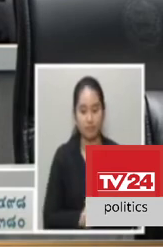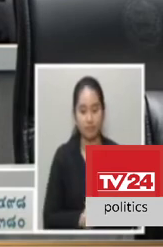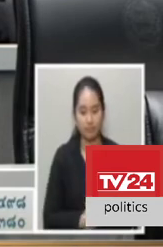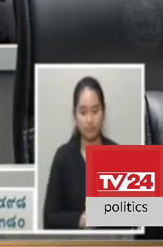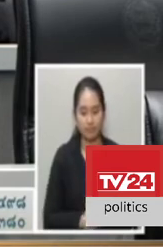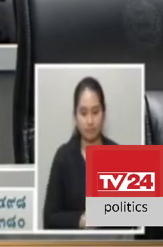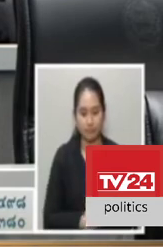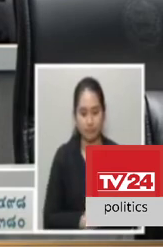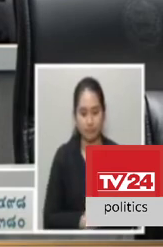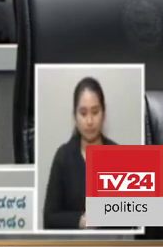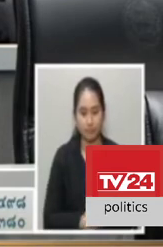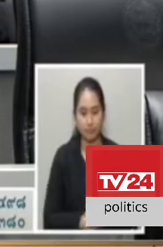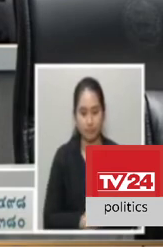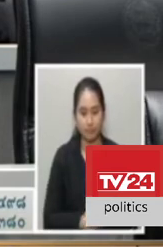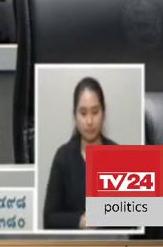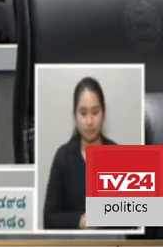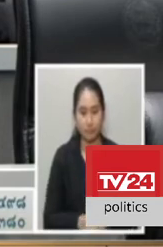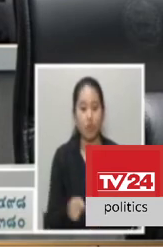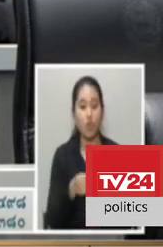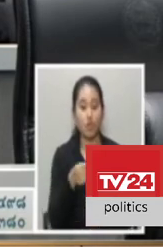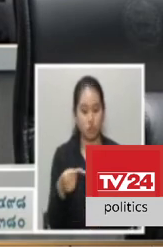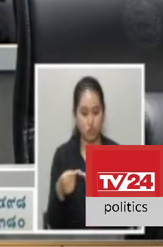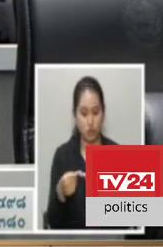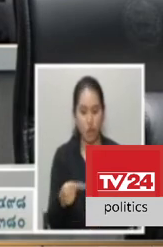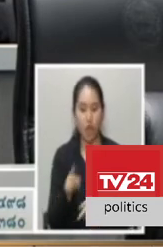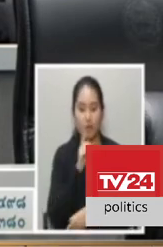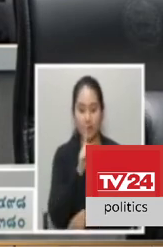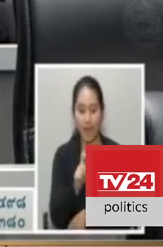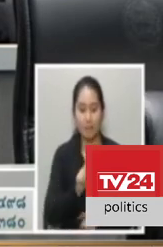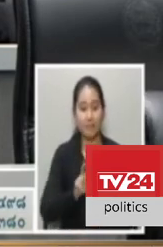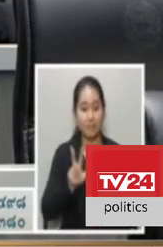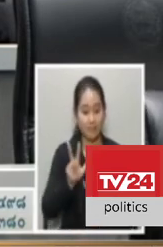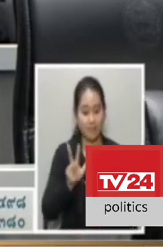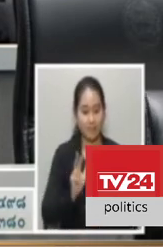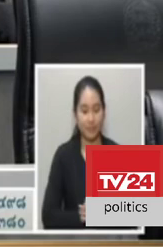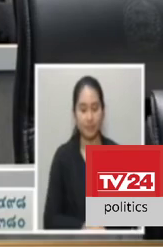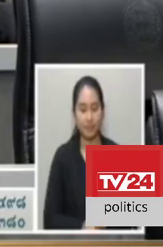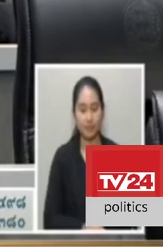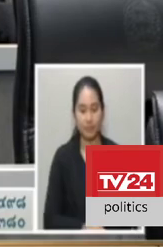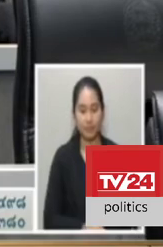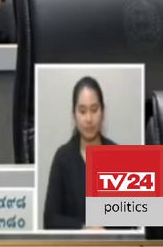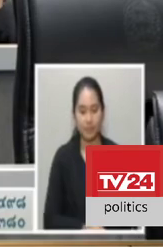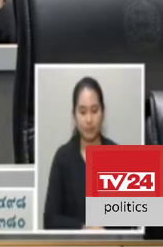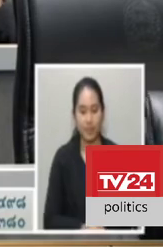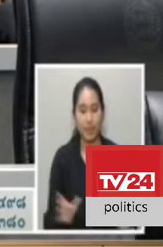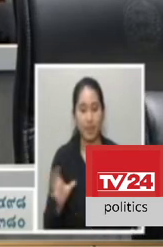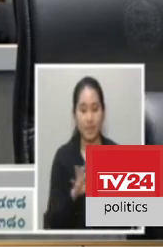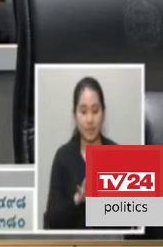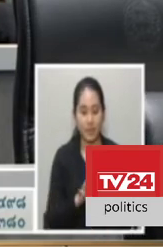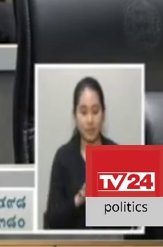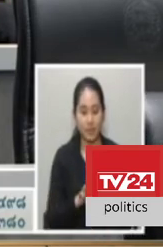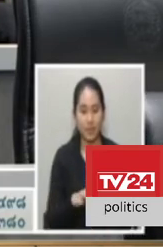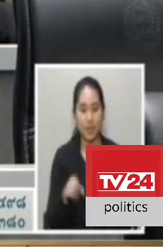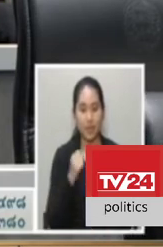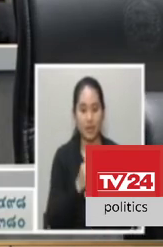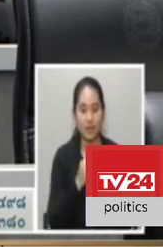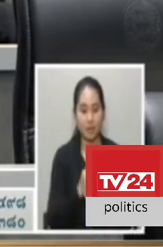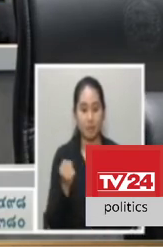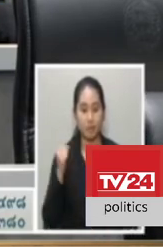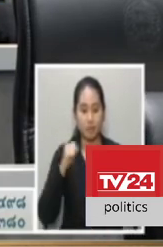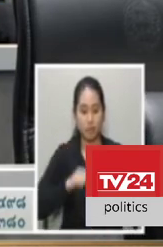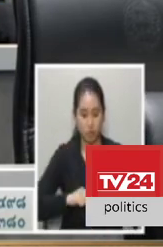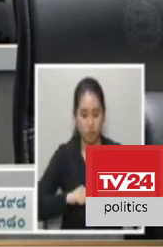จะขอไปต่อที่ประเด็นที่3นะคะเพื่อไม่ให้เสียเวลาซึ่งเกี่ยวกับการจัดทำความตกลงเสรีทางการค้ากับสหภาพยุโร